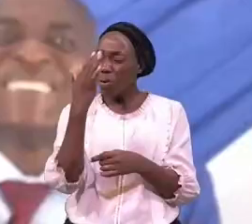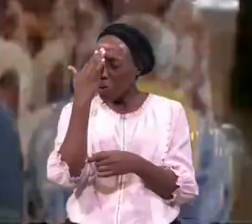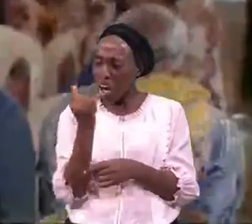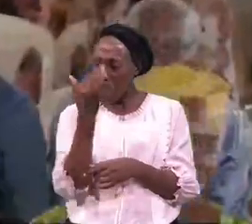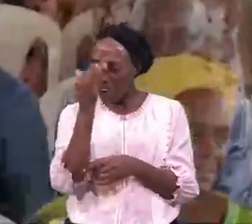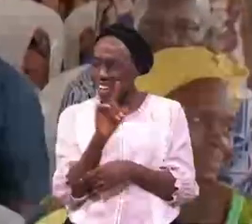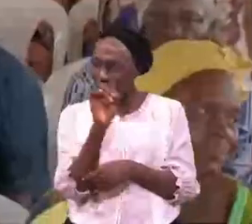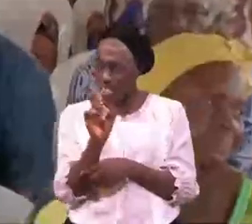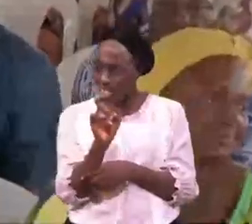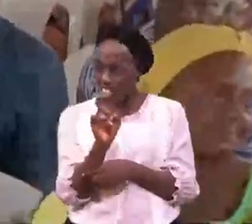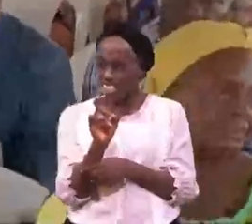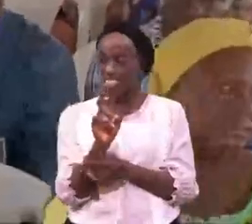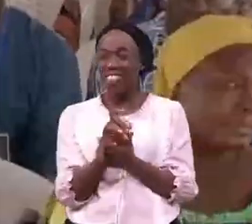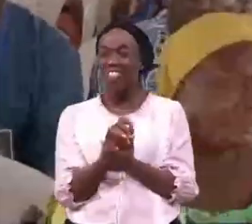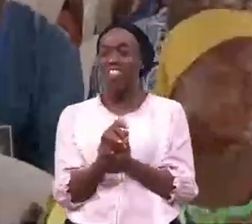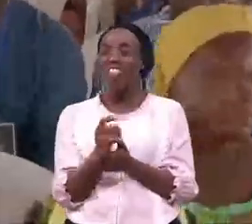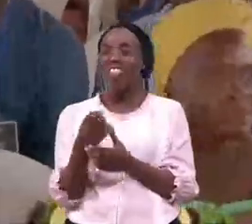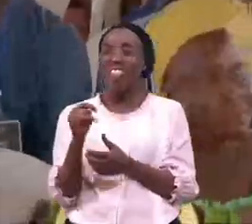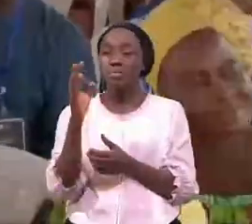Pourquoi?